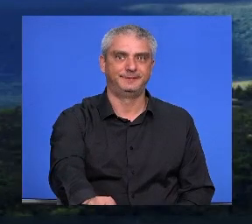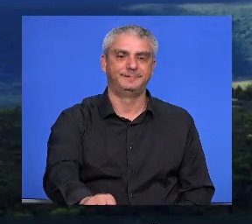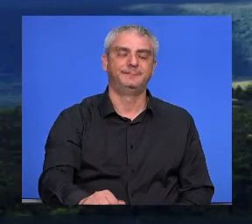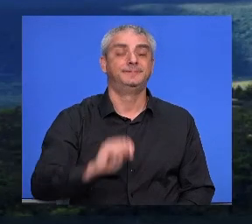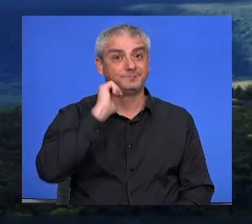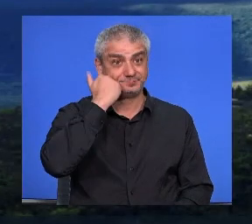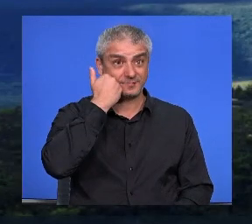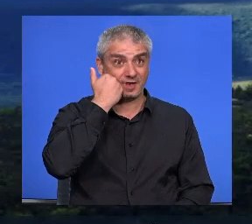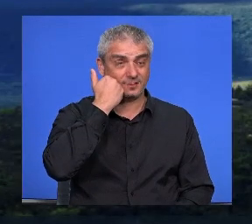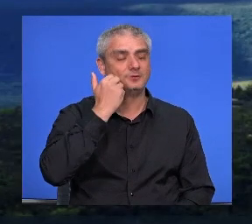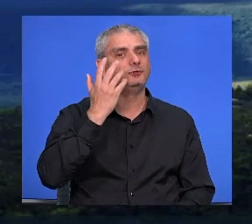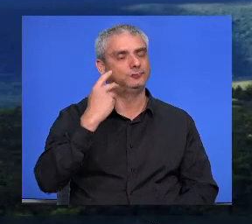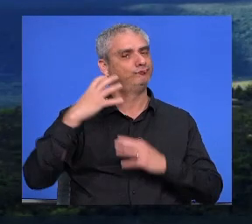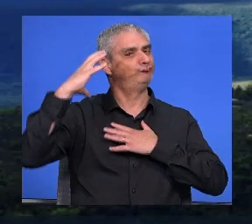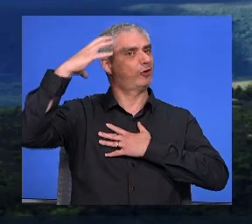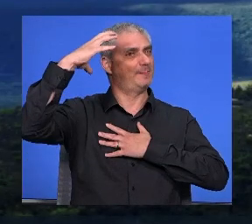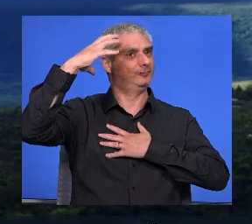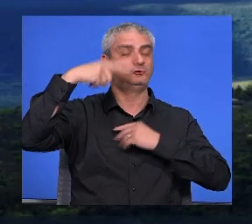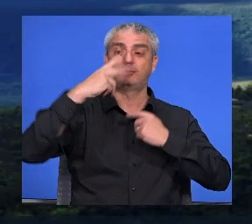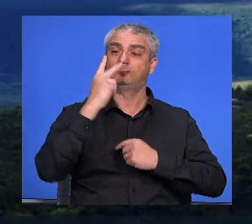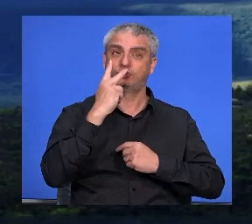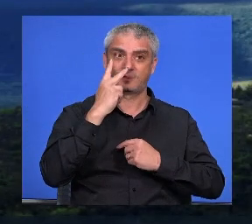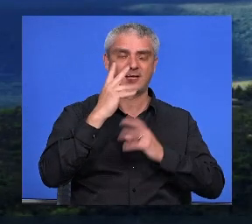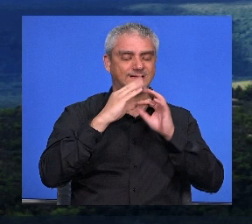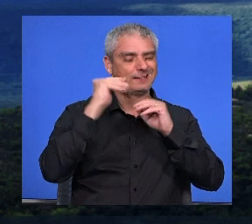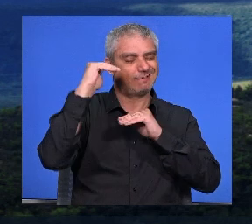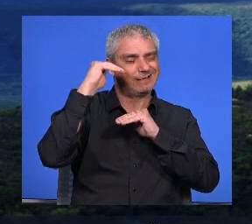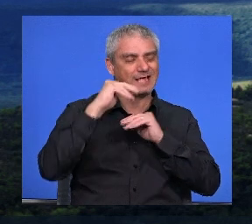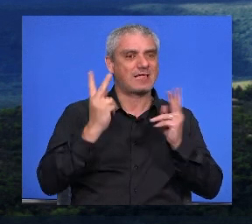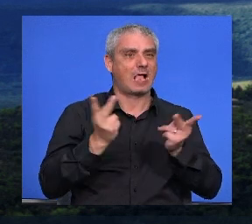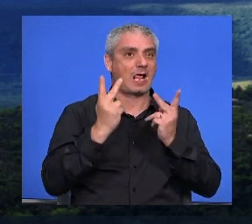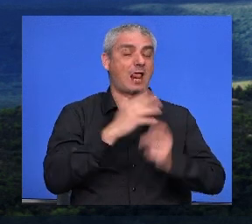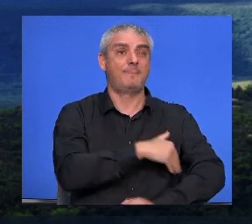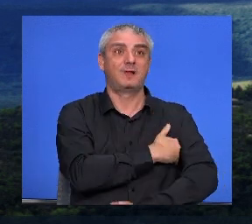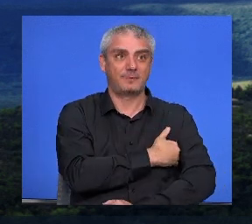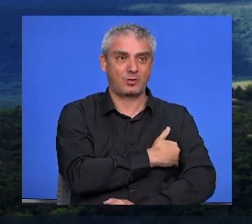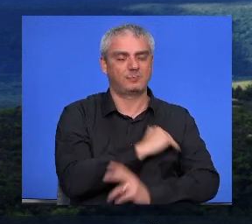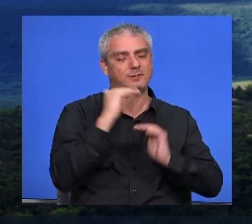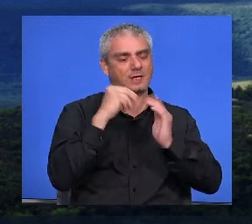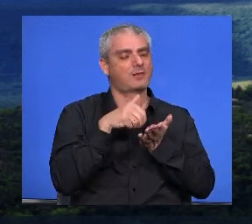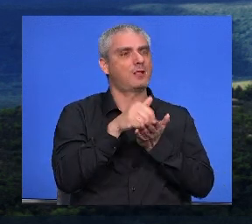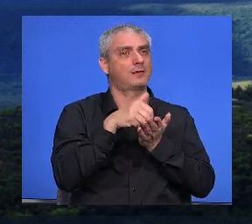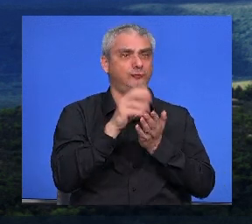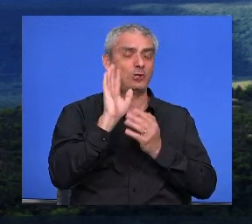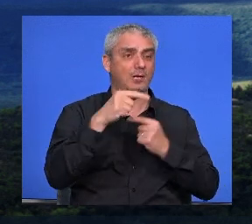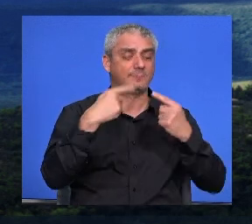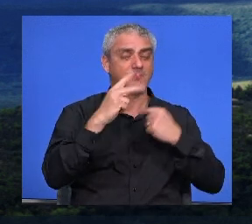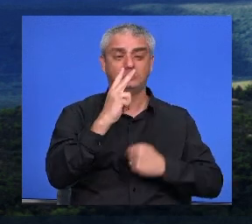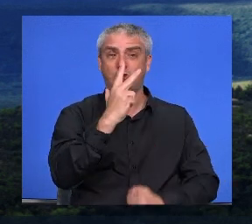מחר יהיה שמשי, ביום שני תחול ירידה קלה בטמפרטורות, הירידה הזו תמשיך גם בימים